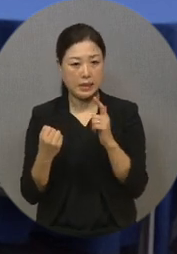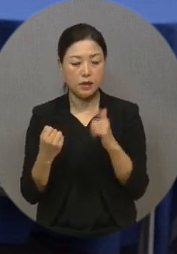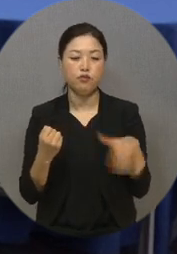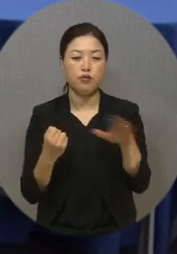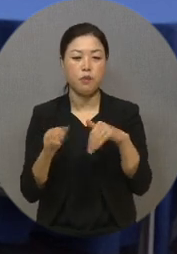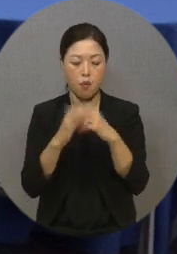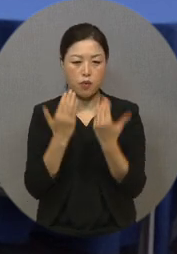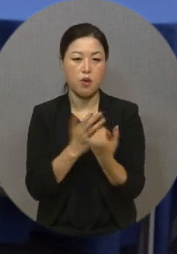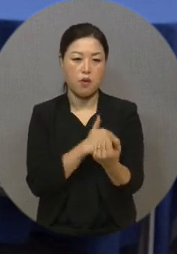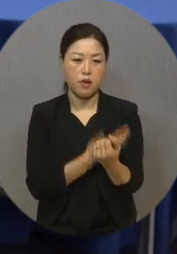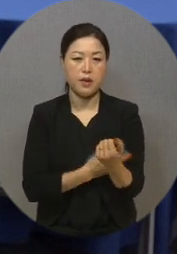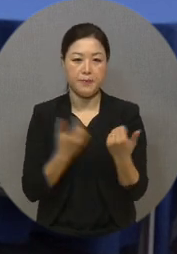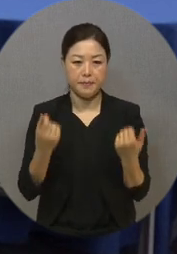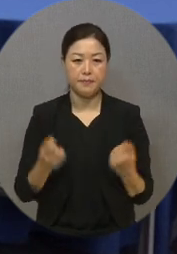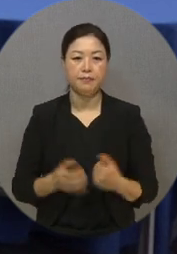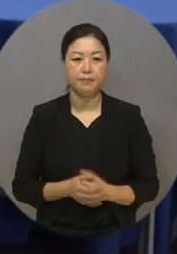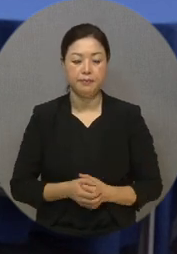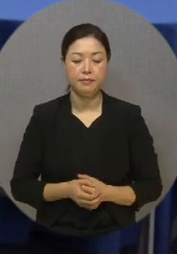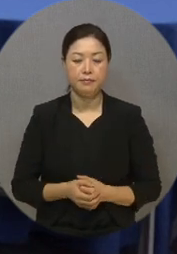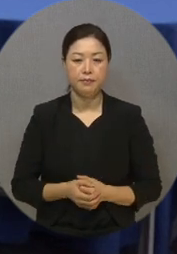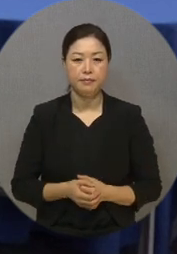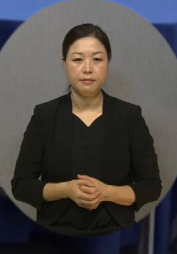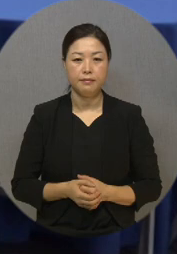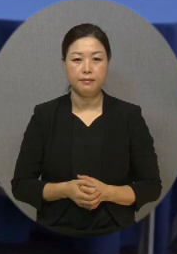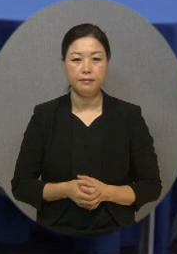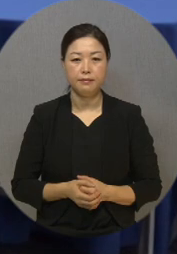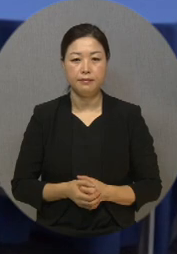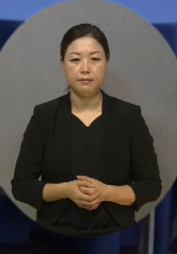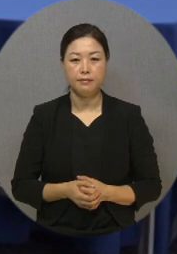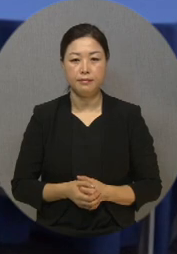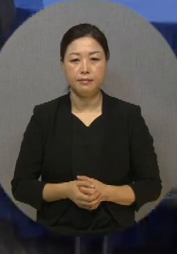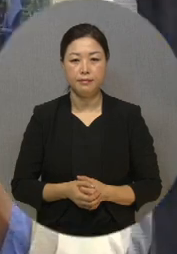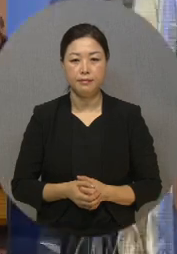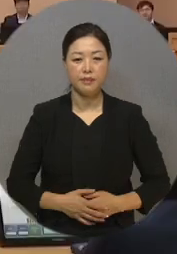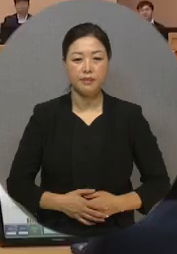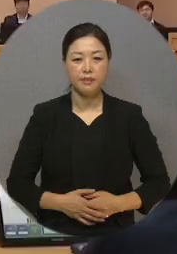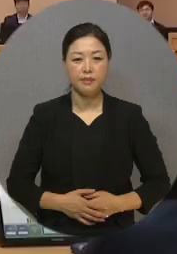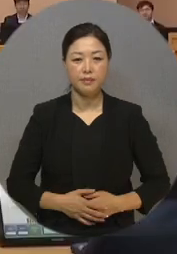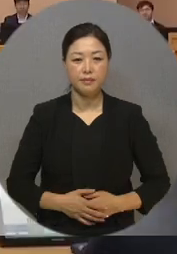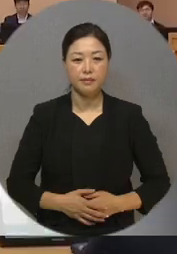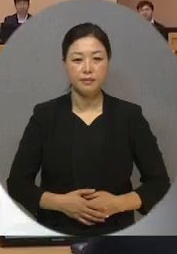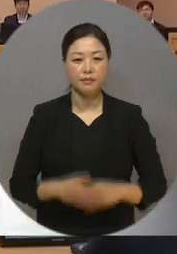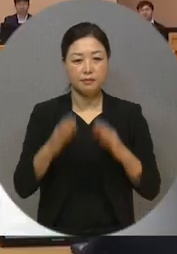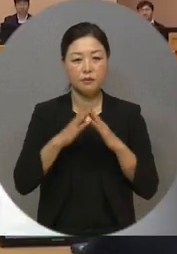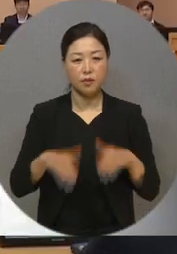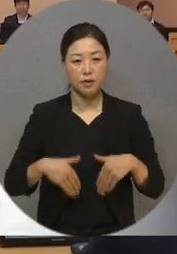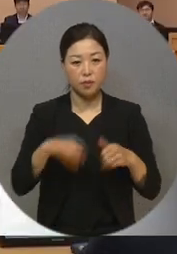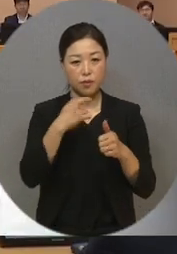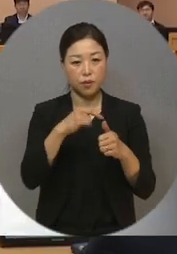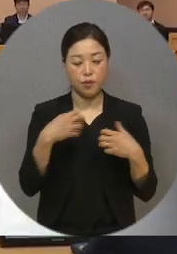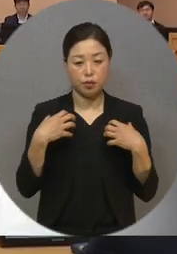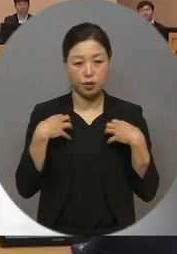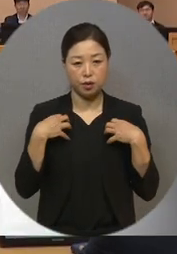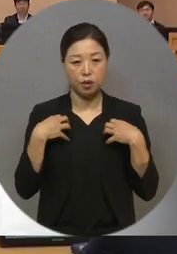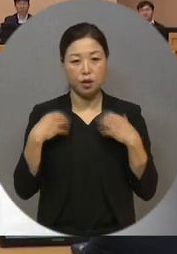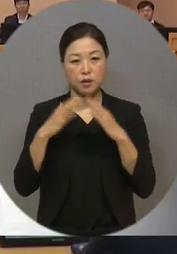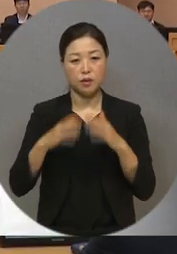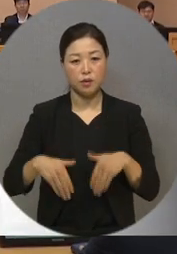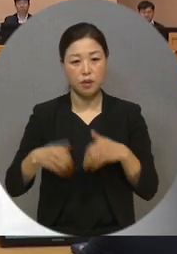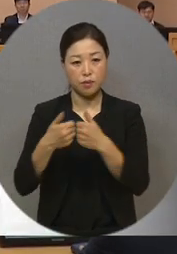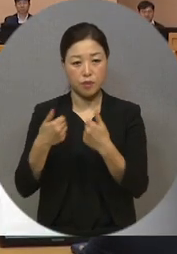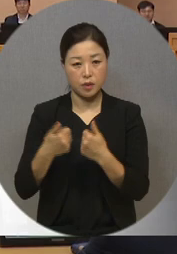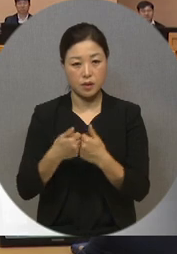우리 모두의 권리입니다. 복지TV 경기방송 정우선입니다. 전남교육청과 전남도의회는